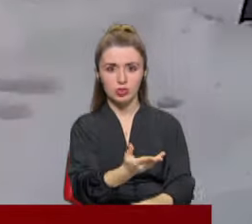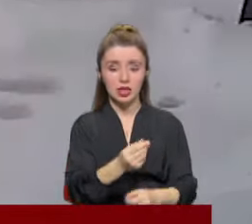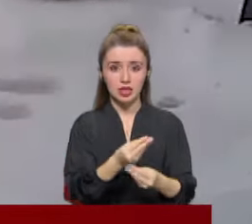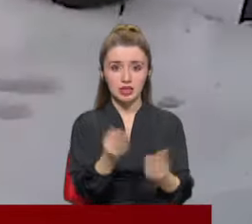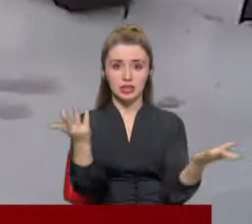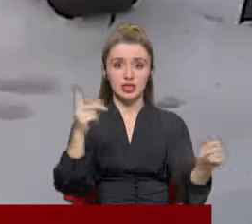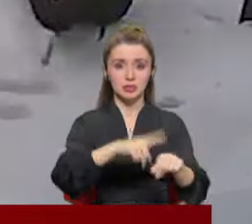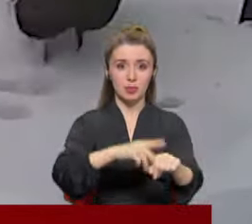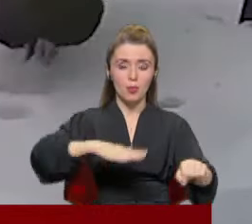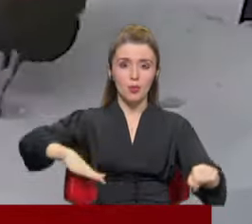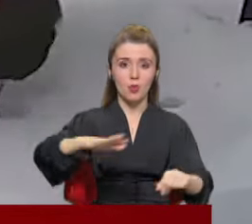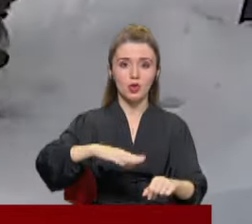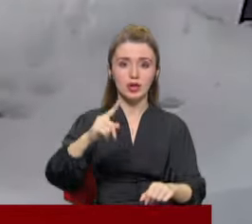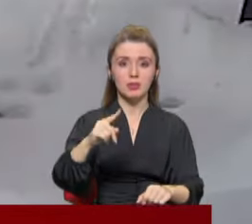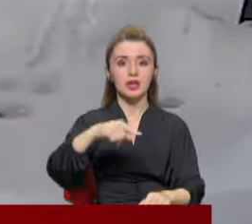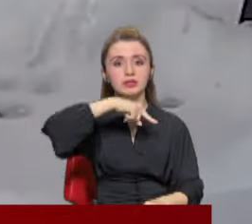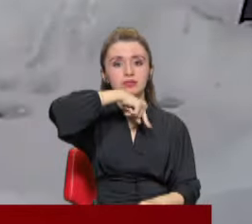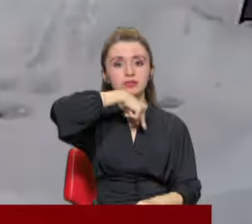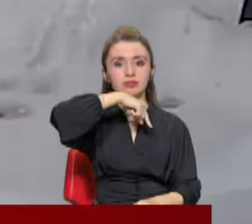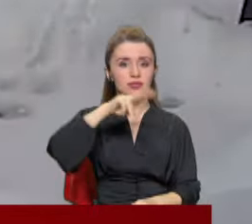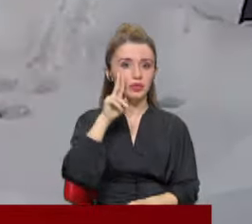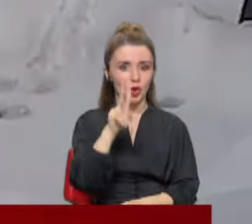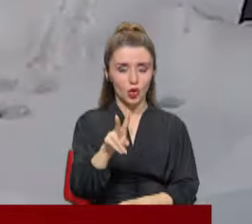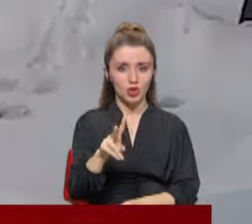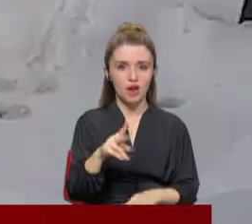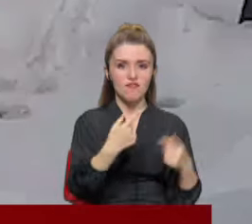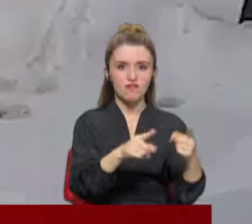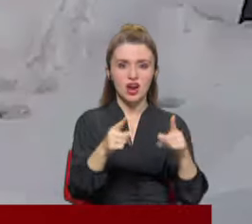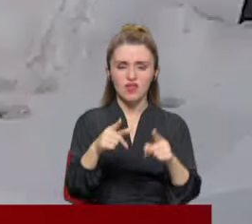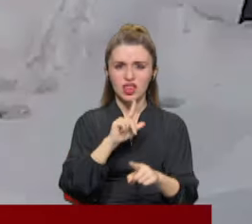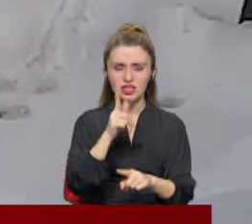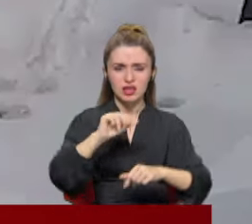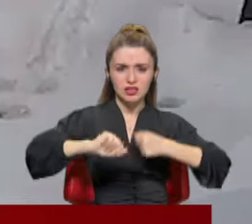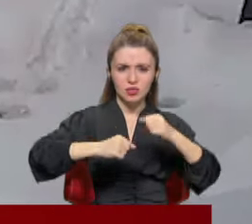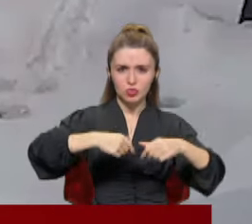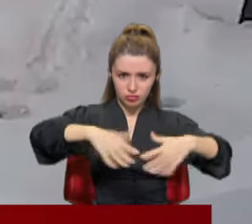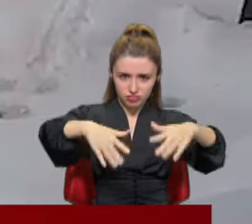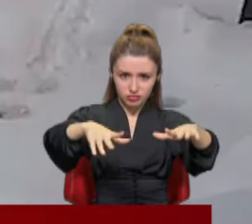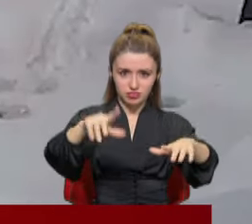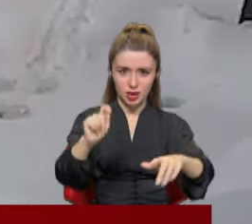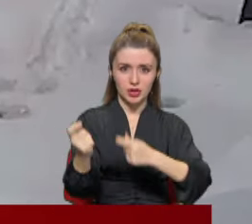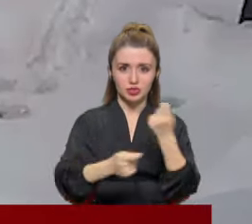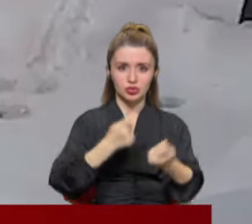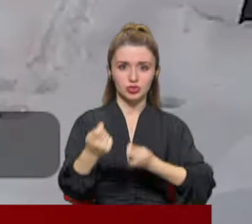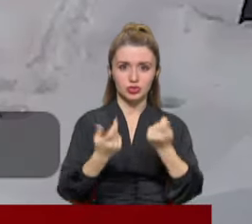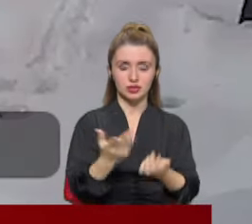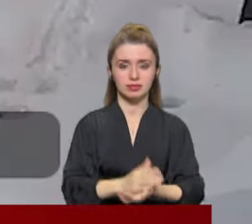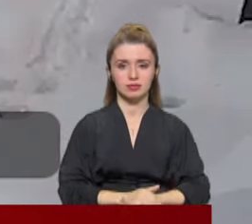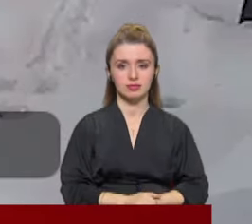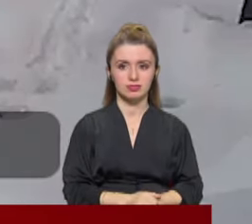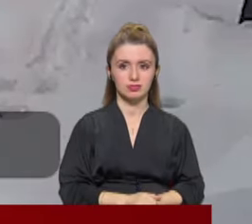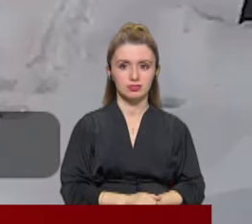Dağıtıma çıktığı bölgede bir yaban hindisine rast geldi. Çeşitli ses ve hareketlerle onu uzaklaştırmak istedi.